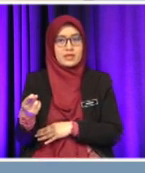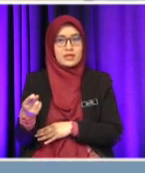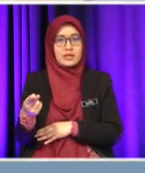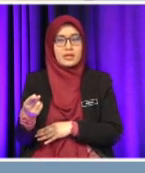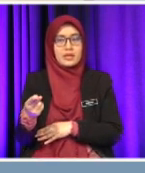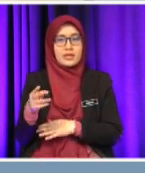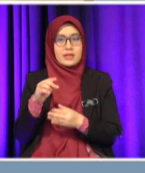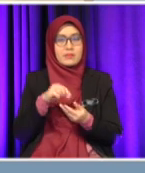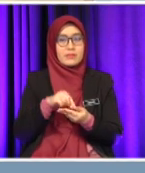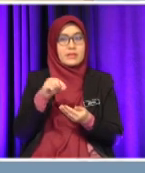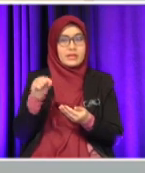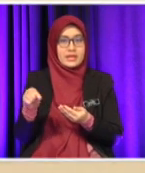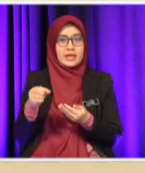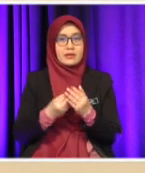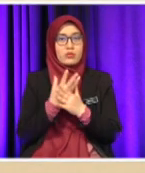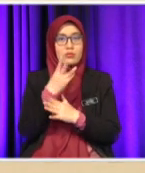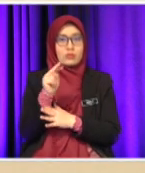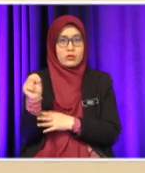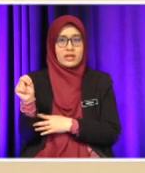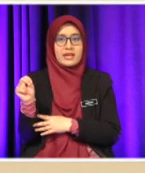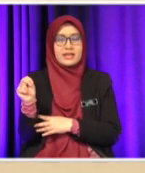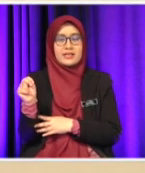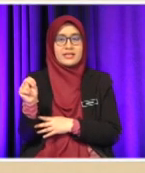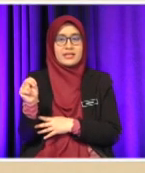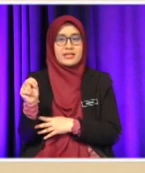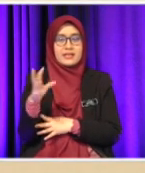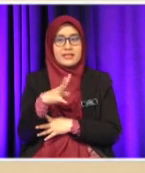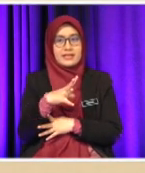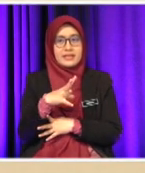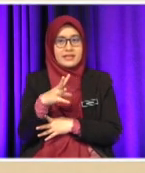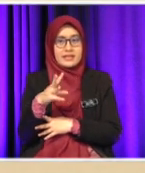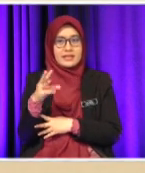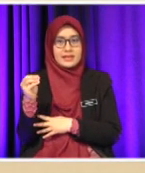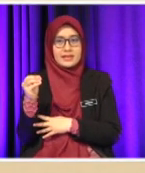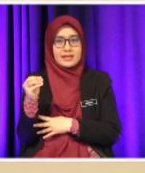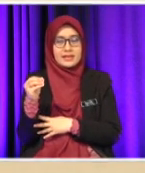benih tumbuhan benih tumbuhan dengan dengan